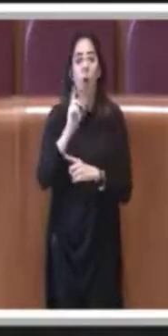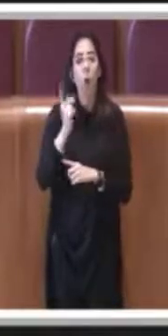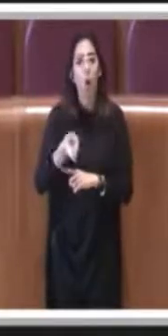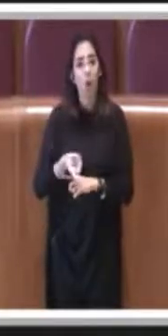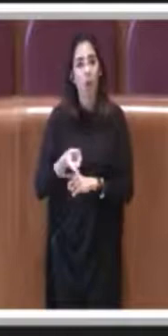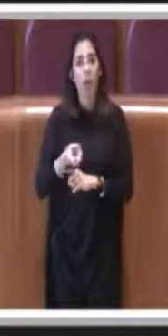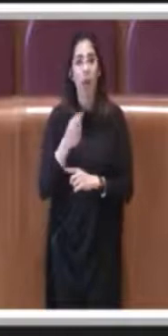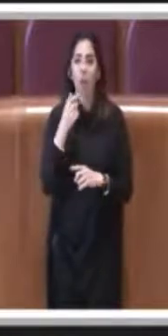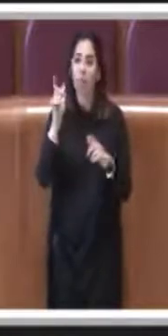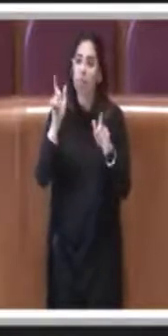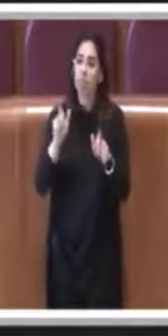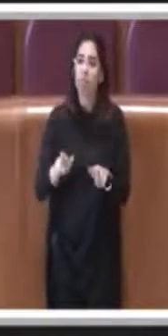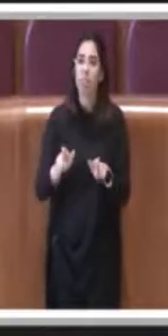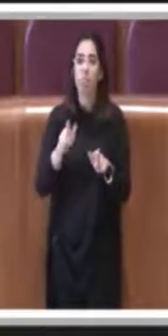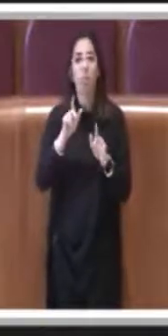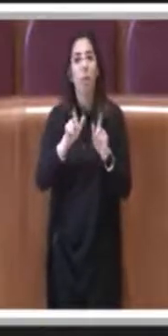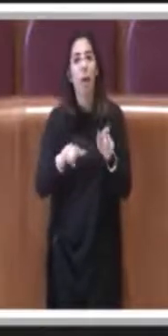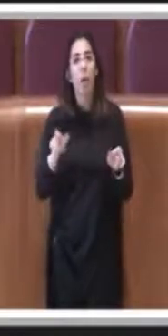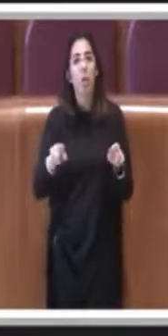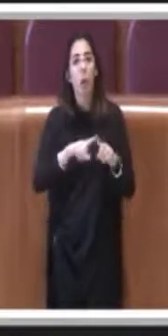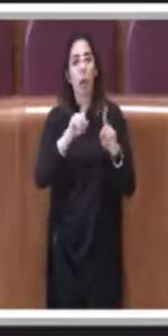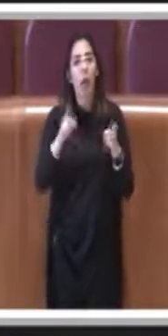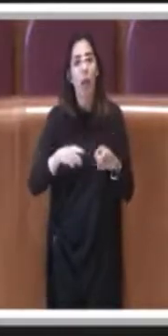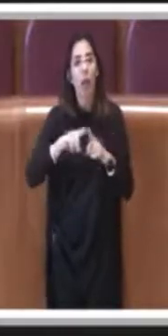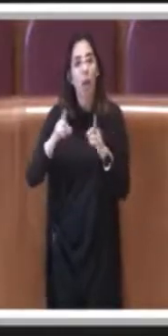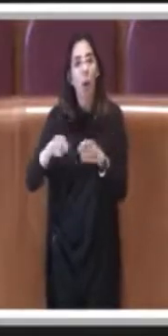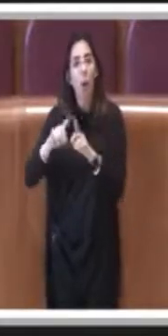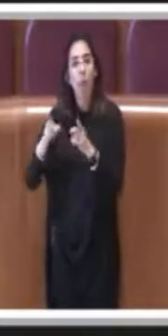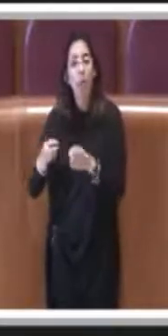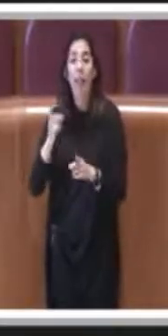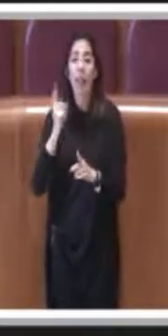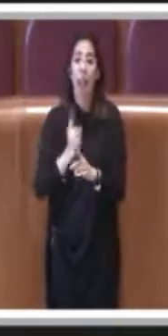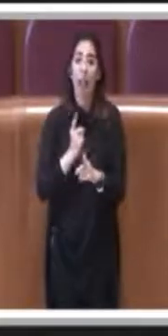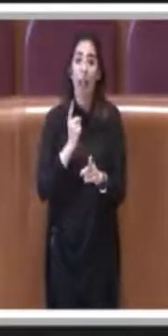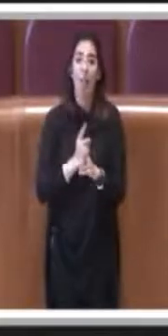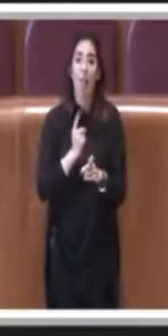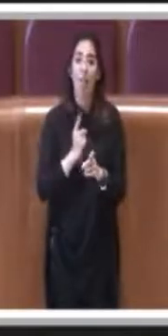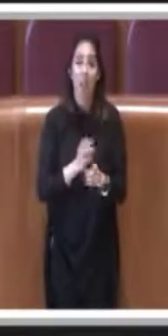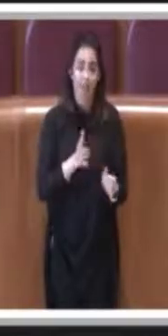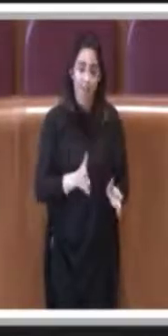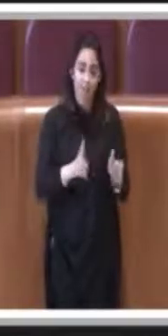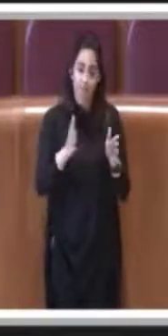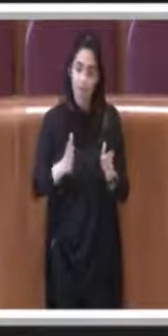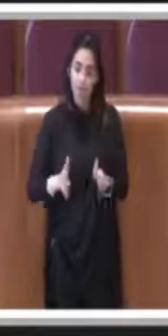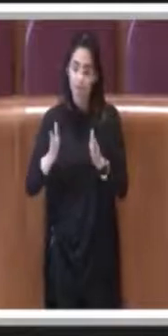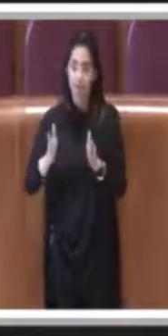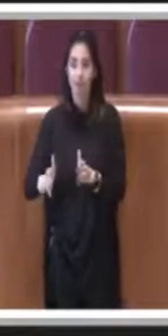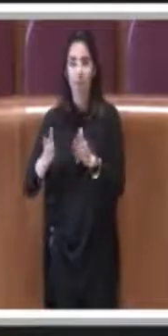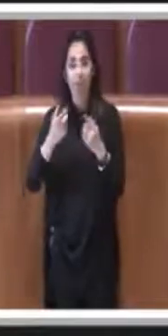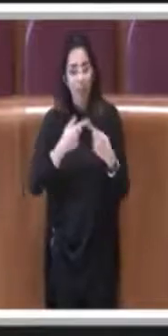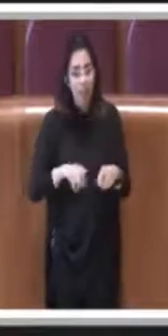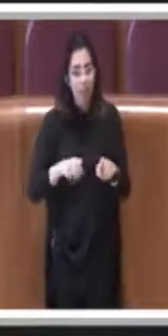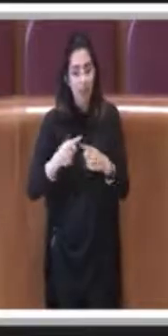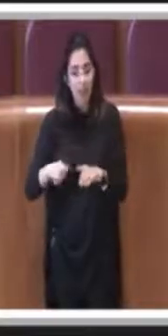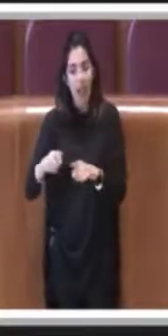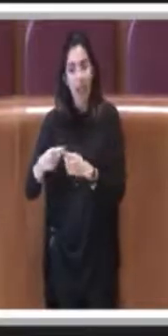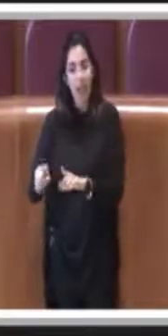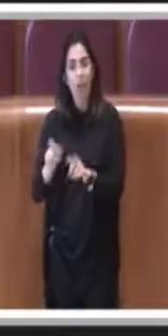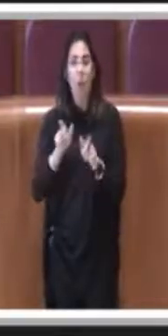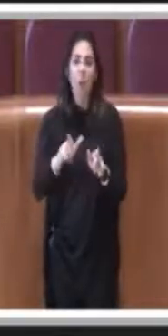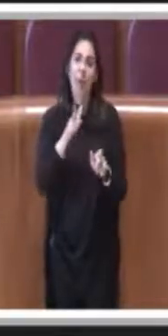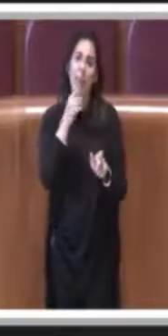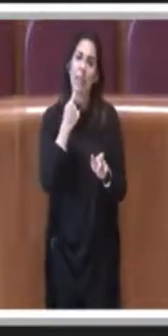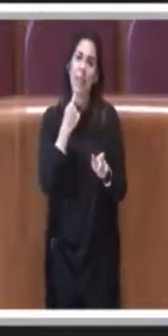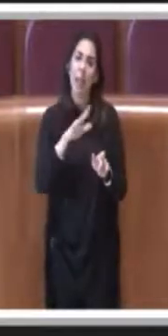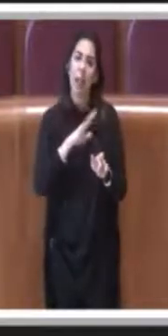si impone ai negozianti di tenere i secchi differenziati per i loro clienti. Noi a questo punto,